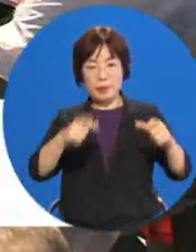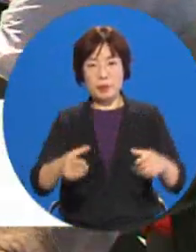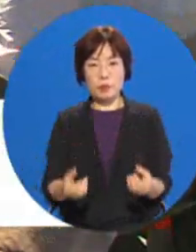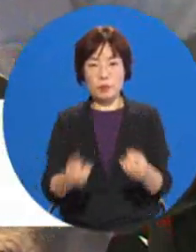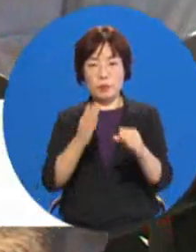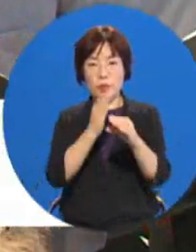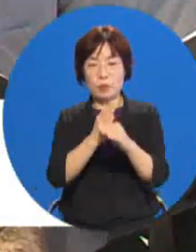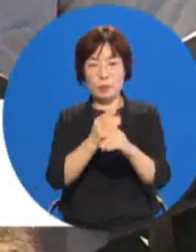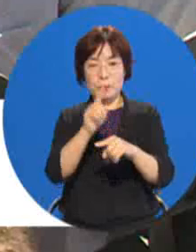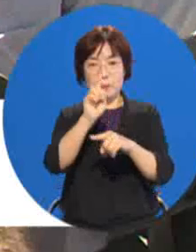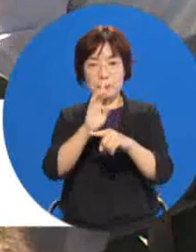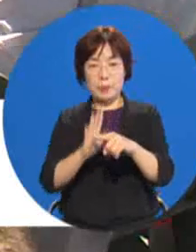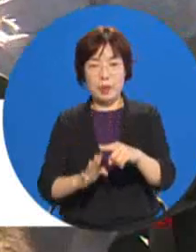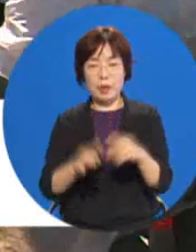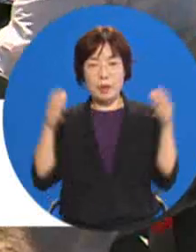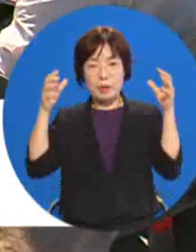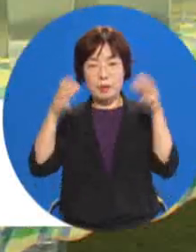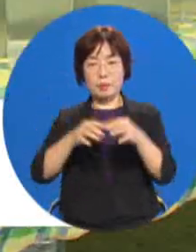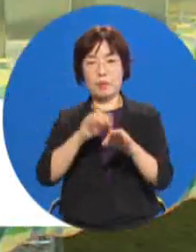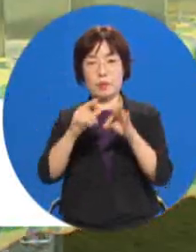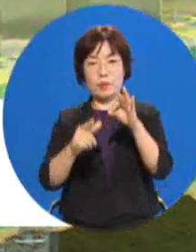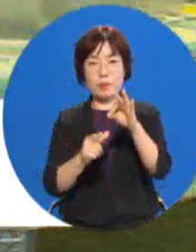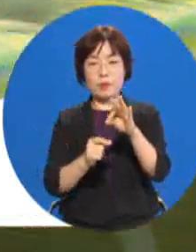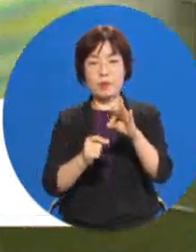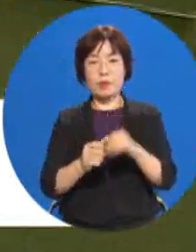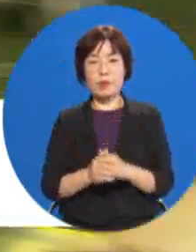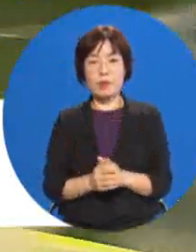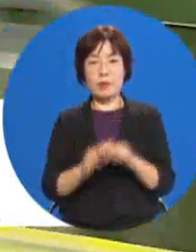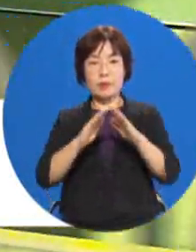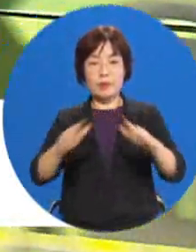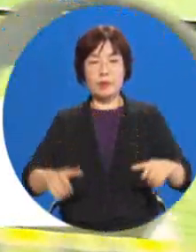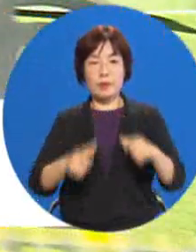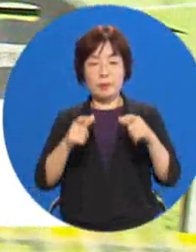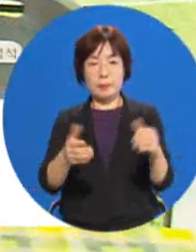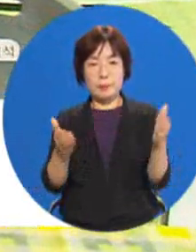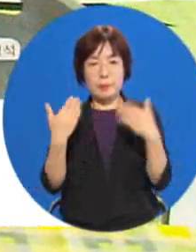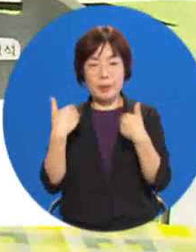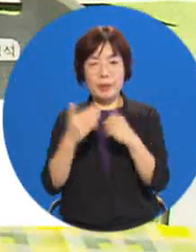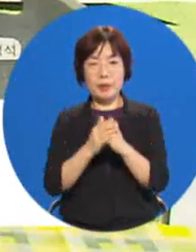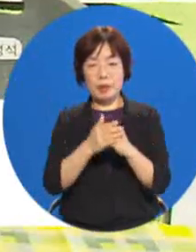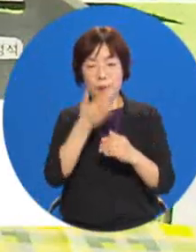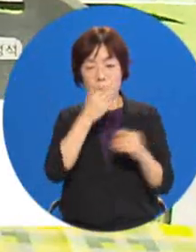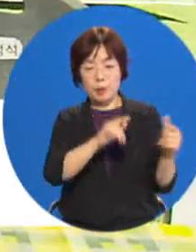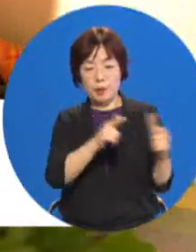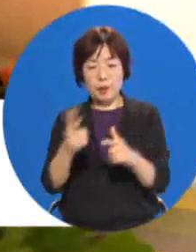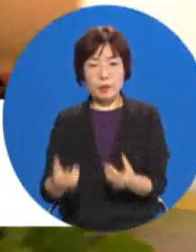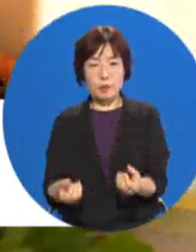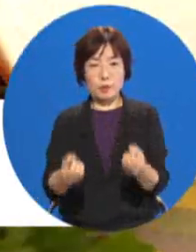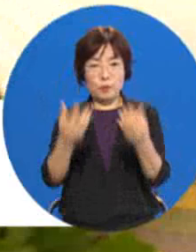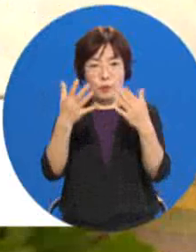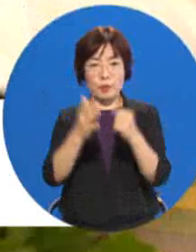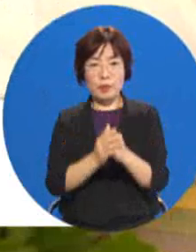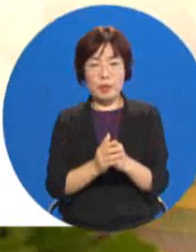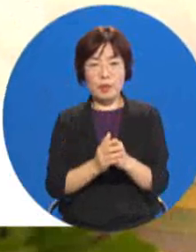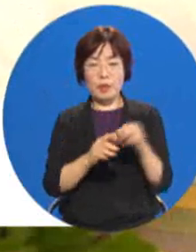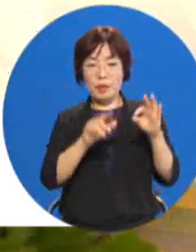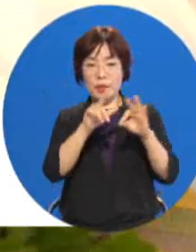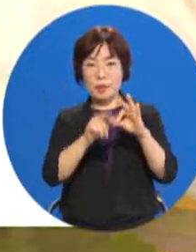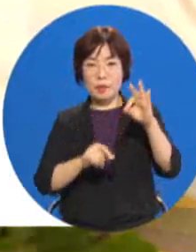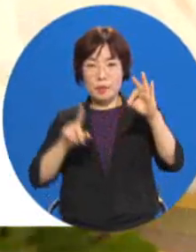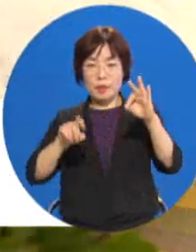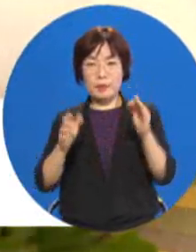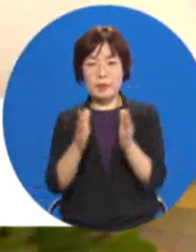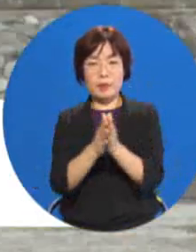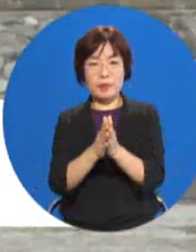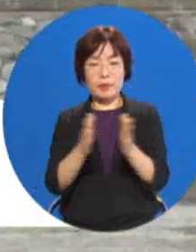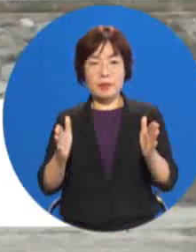가운데 4분의 1이 집중돼 있는 10월. 전라남도가 주최하는 남도 음식 문화 큰 잔치가 당장 오는 11일부터 열리는